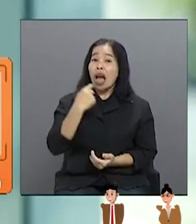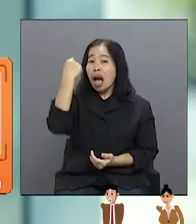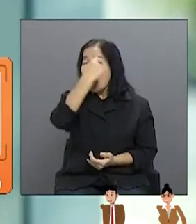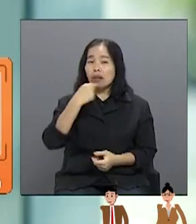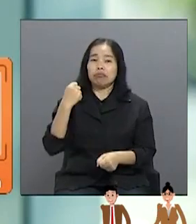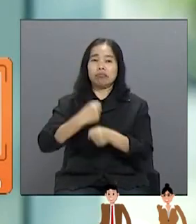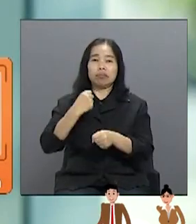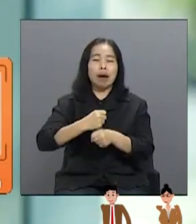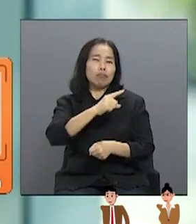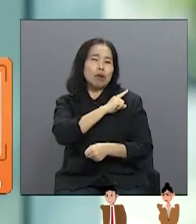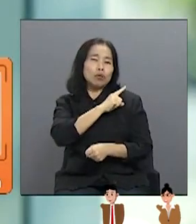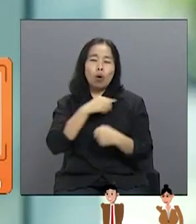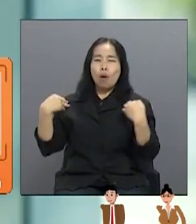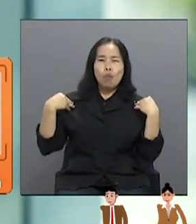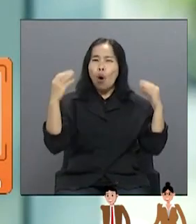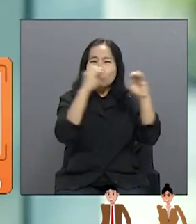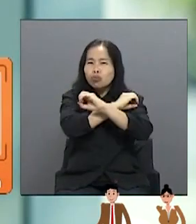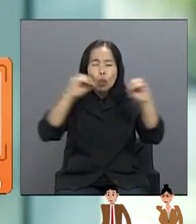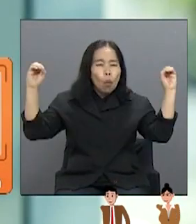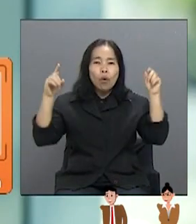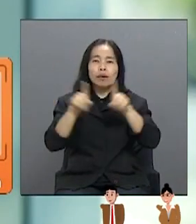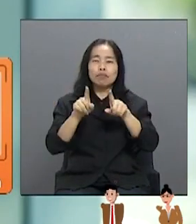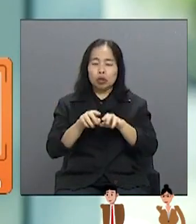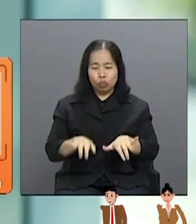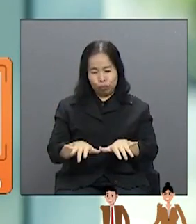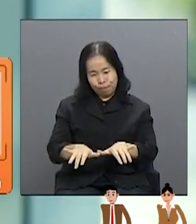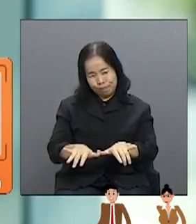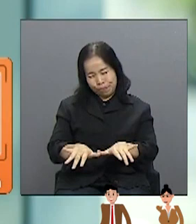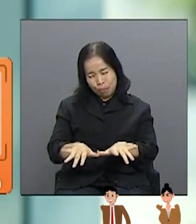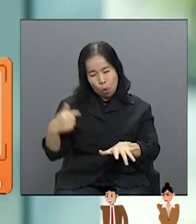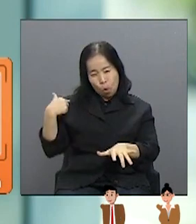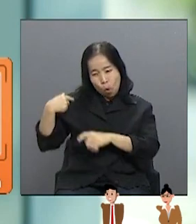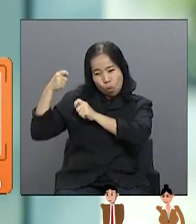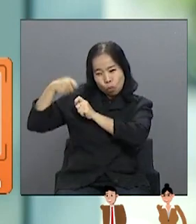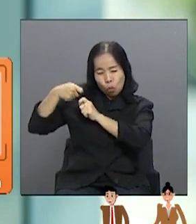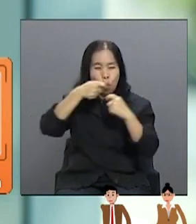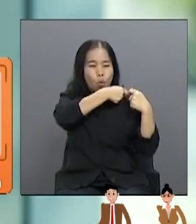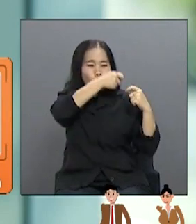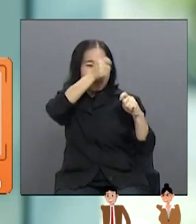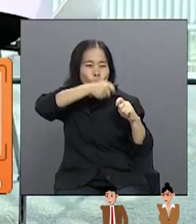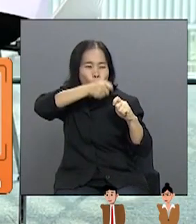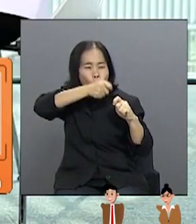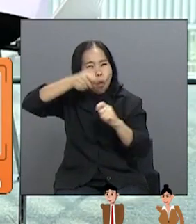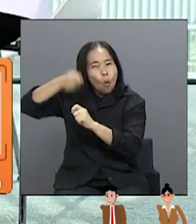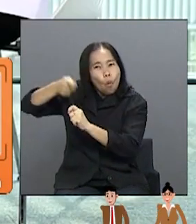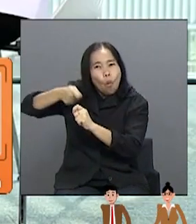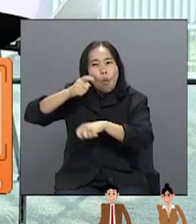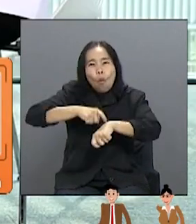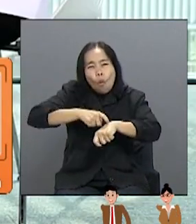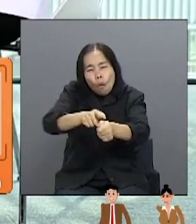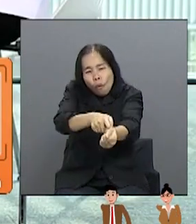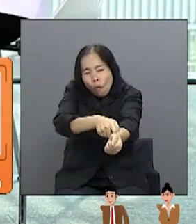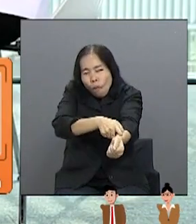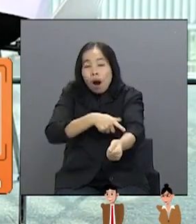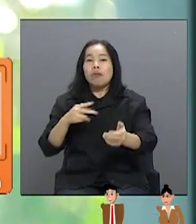ะไม่ค่อยเคลื่อนไหวร่างกายนั่งทำงานนานๆก็มีโอกาสที่จะมีอาการแบบว่าจุดกดเจ็บอย่างที่ว่านี้ใช่ไหม ใช่ค่ะเพราะว่าถ้าตึง